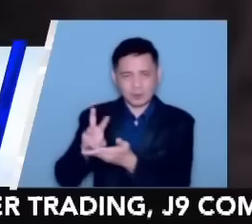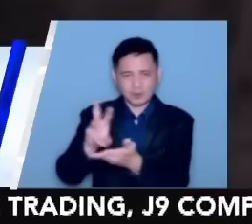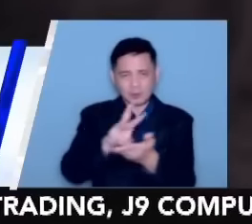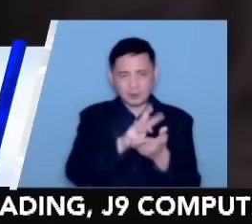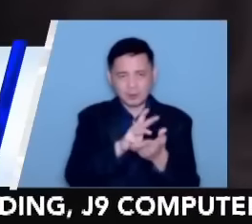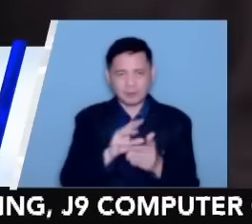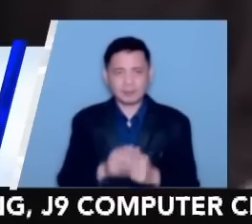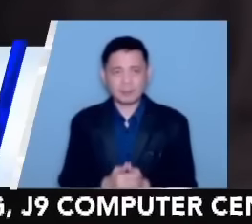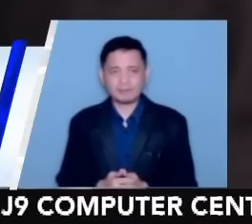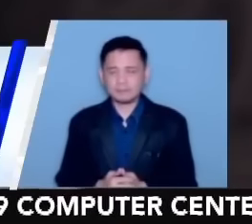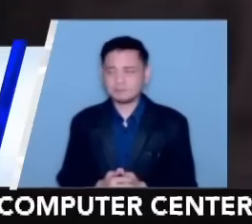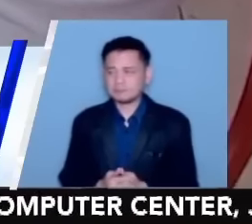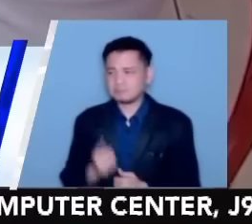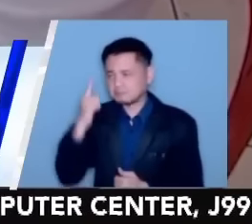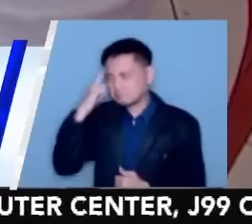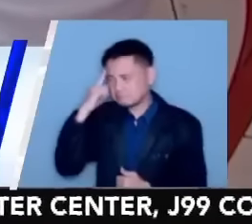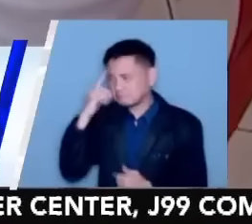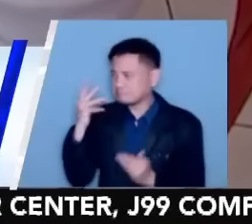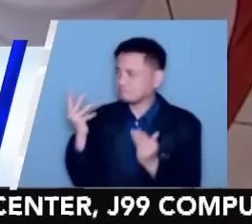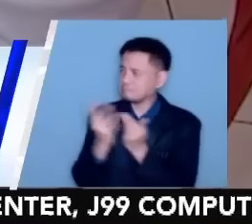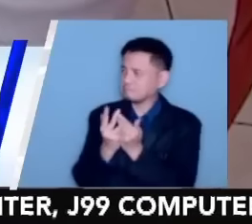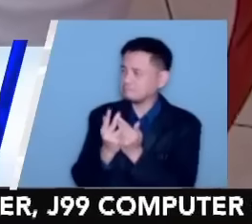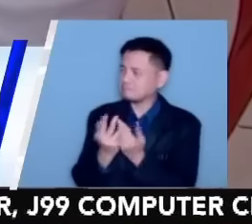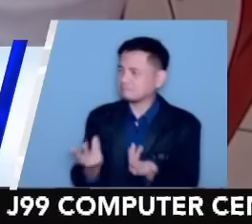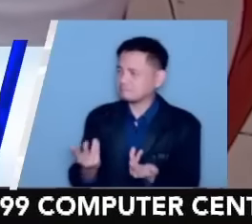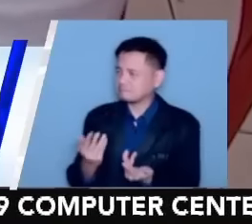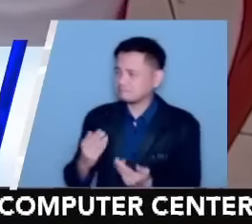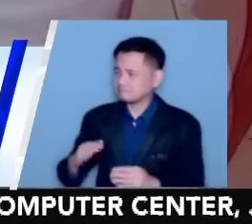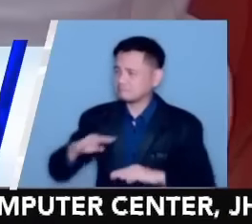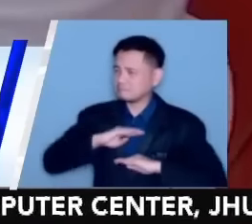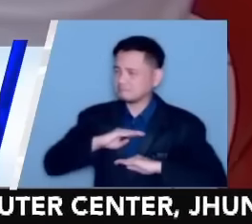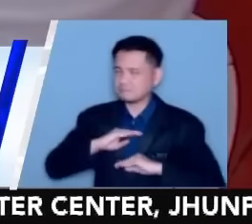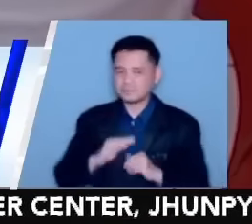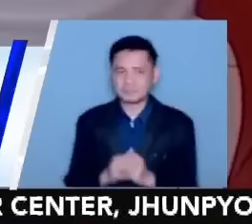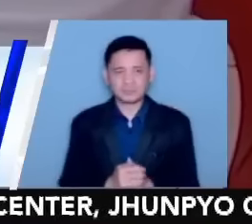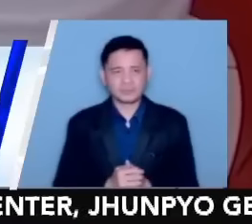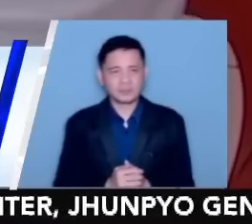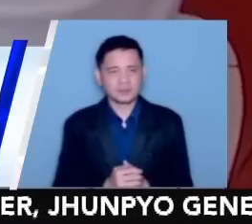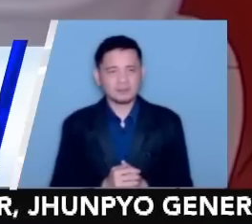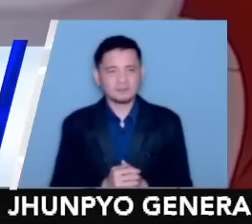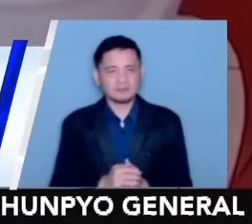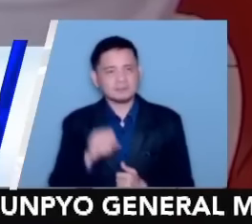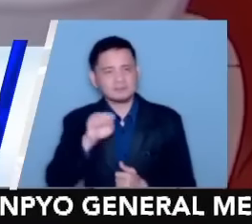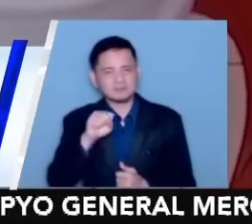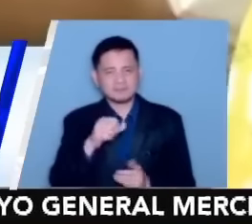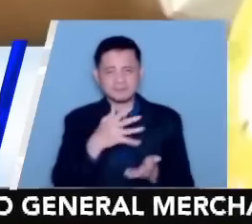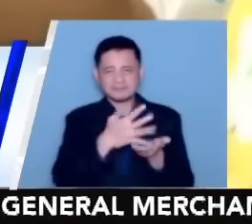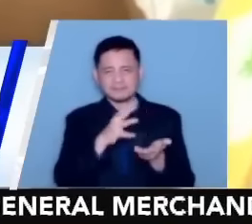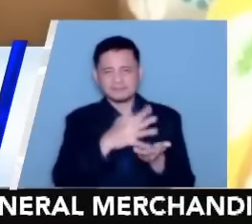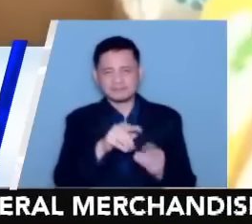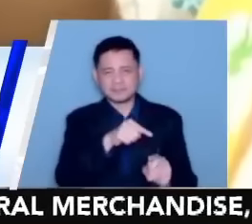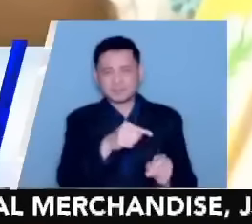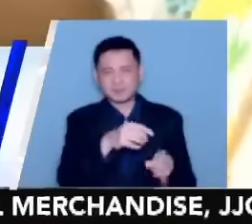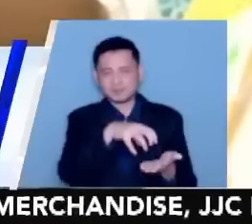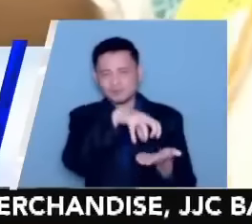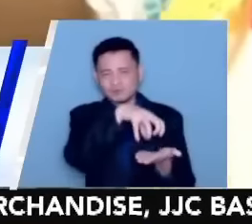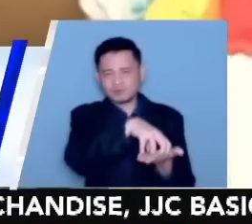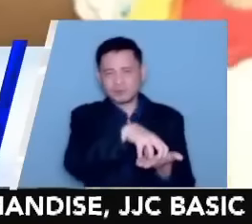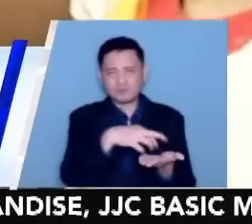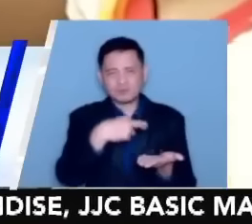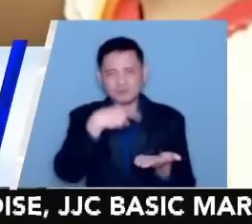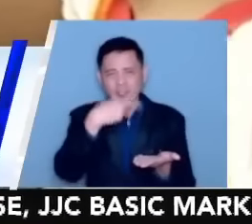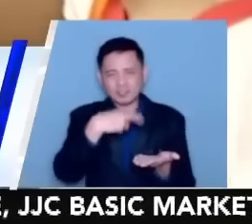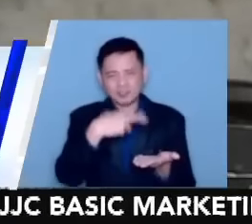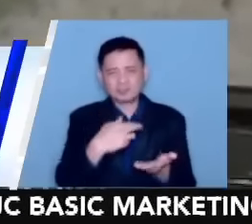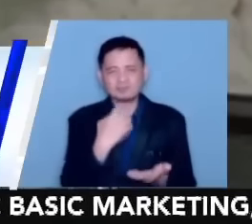lang po sa tiyan mo, hindi sobra. Karamihan sa resto, dami talaga na iiwan mo na ano. So, sayang, natatapon po yung pagkain. Pero habang wala pang EO,